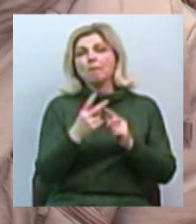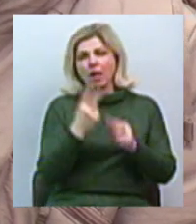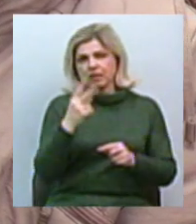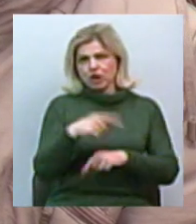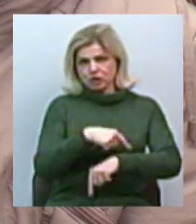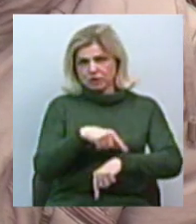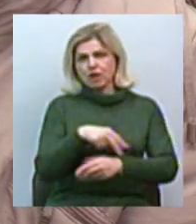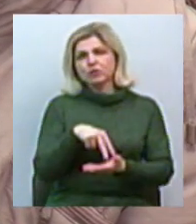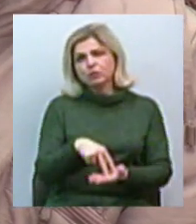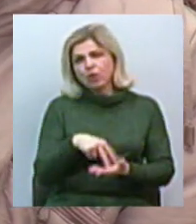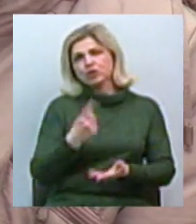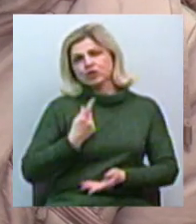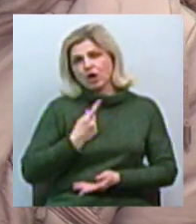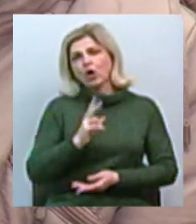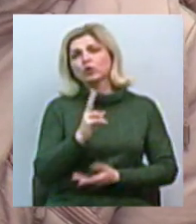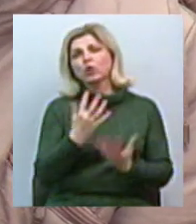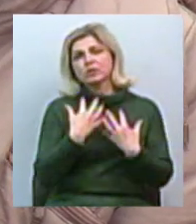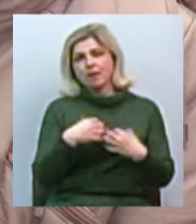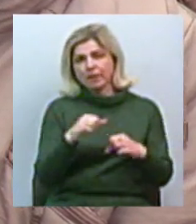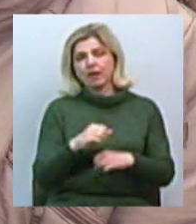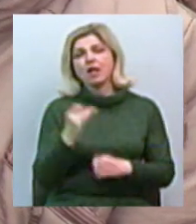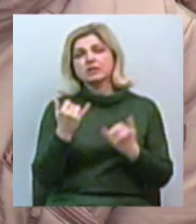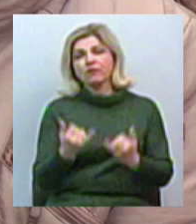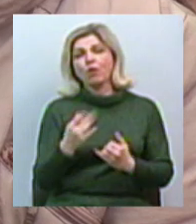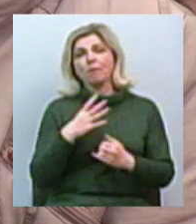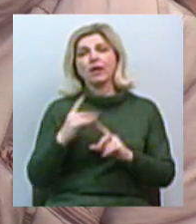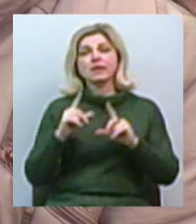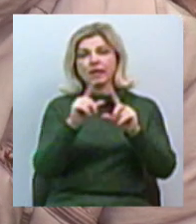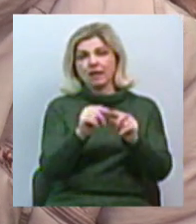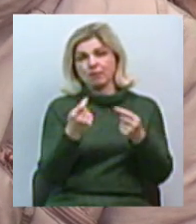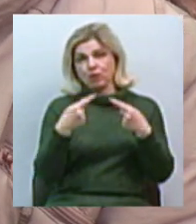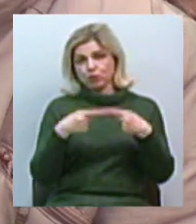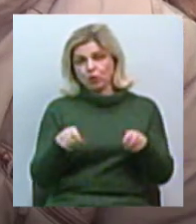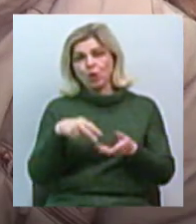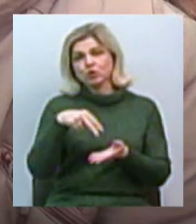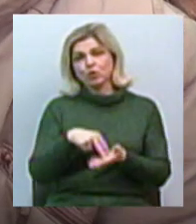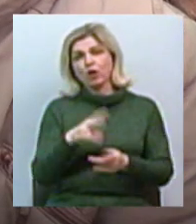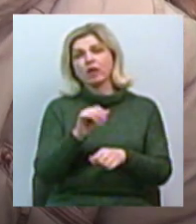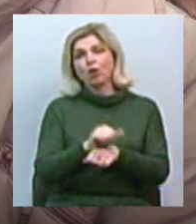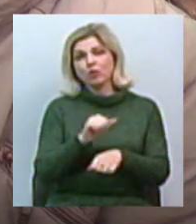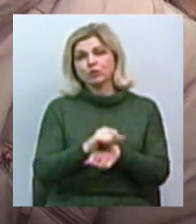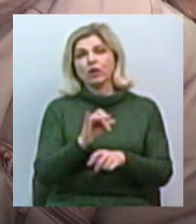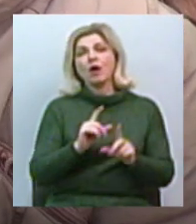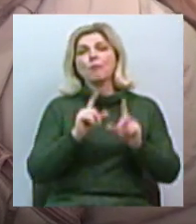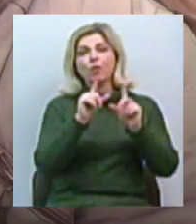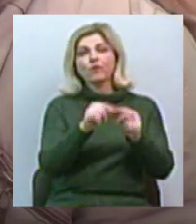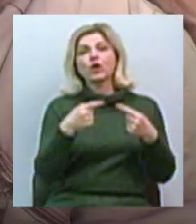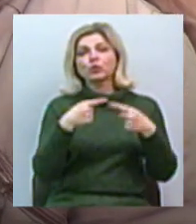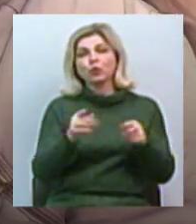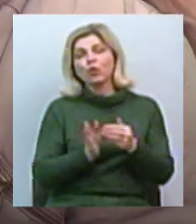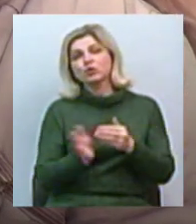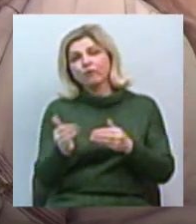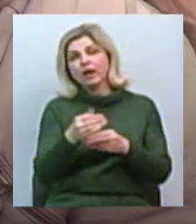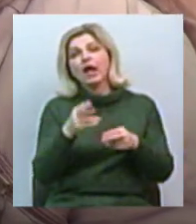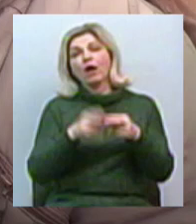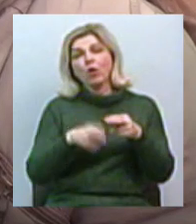години стоїмо, чекаємо, хто нас забере. Сьогодні ми їхали інакше. Ми вийшли на зупинку та поїхали в інший бік, на